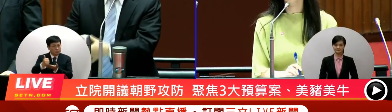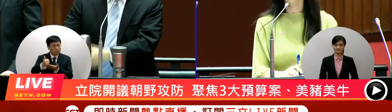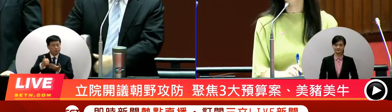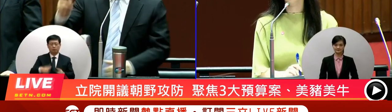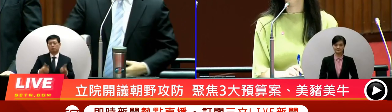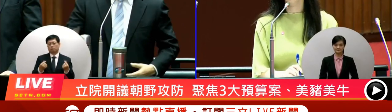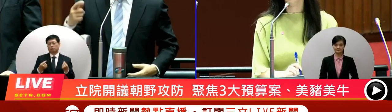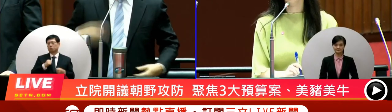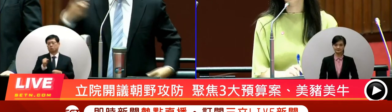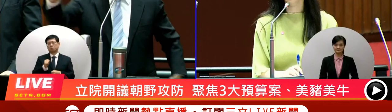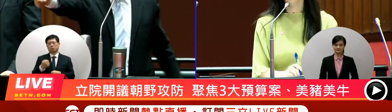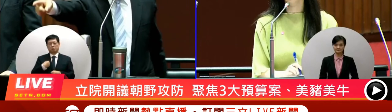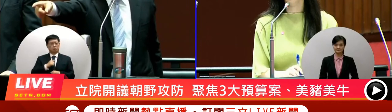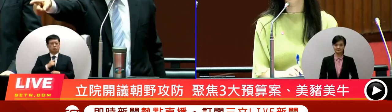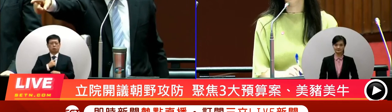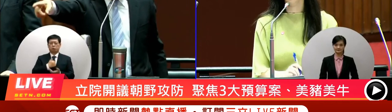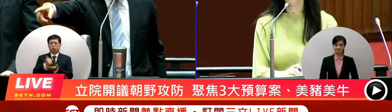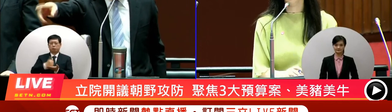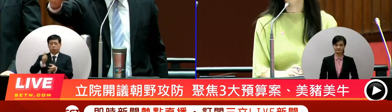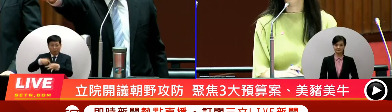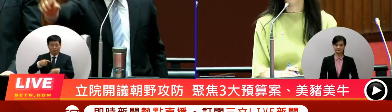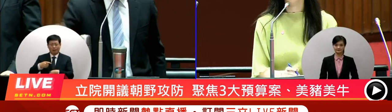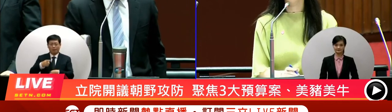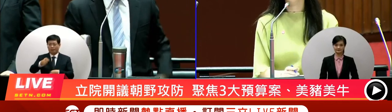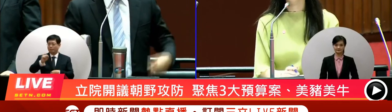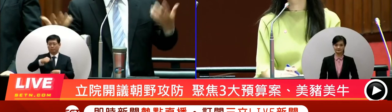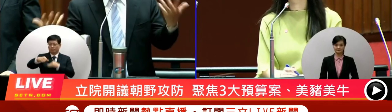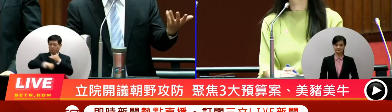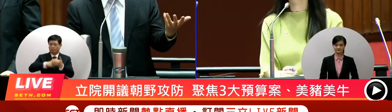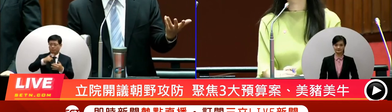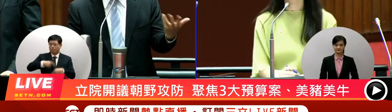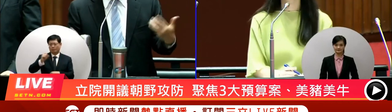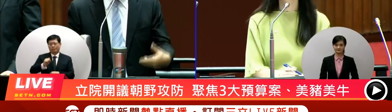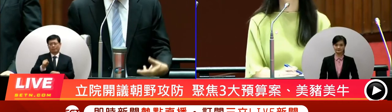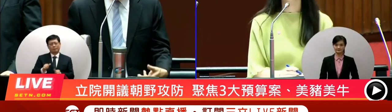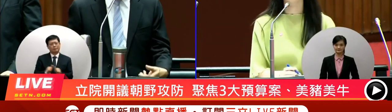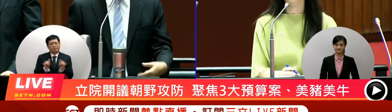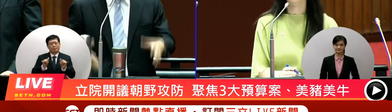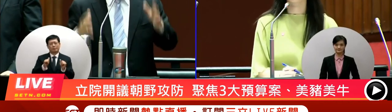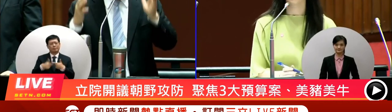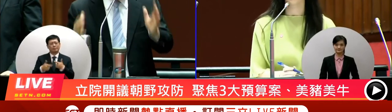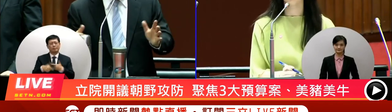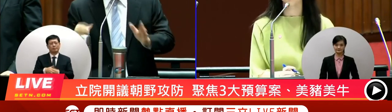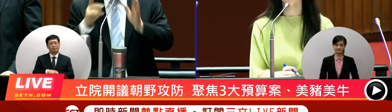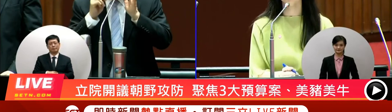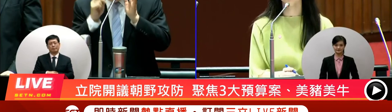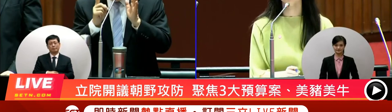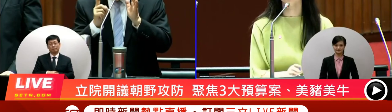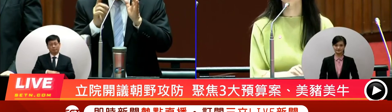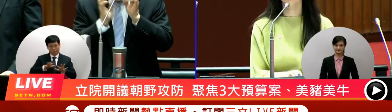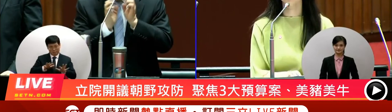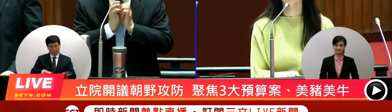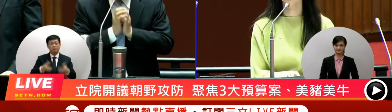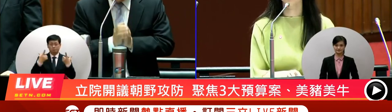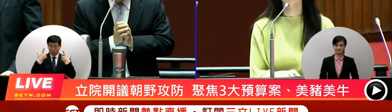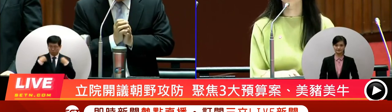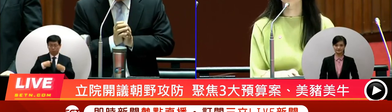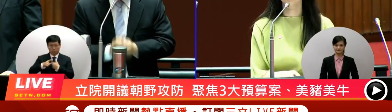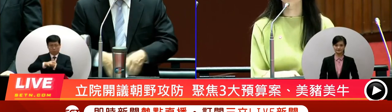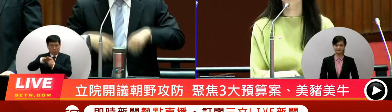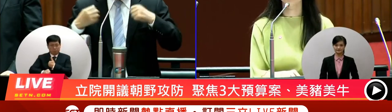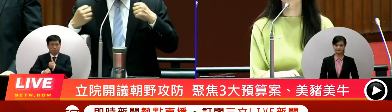然我们不能说只有能赚你的钱你不能来，这讲不过去，所以这是把握契